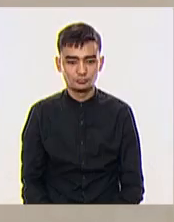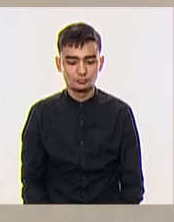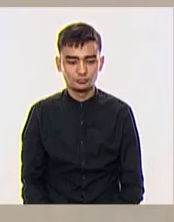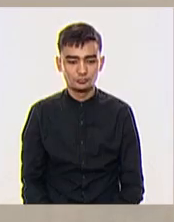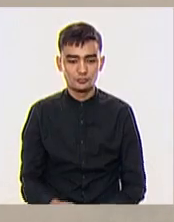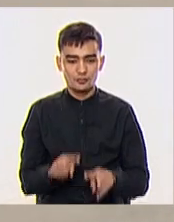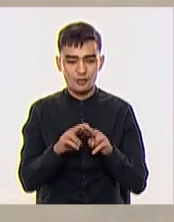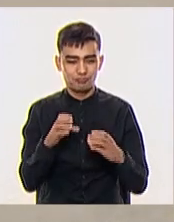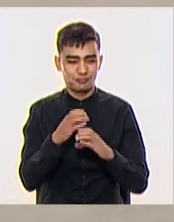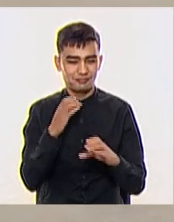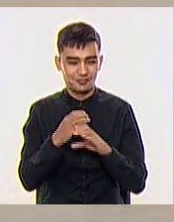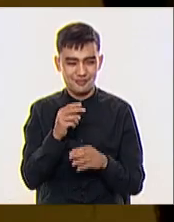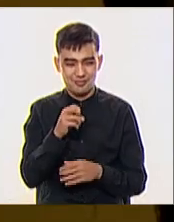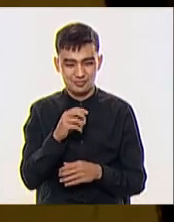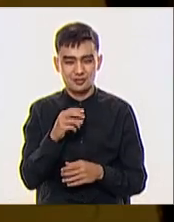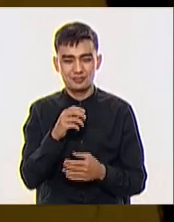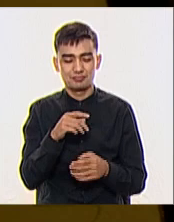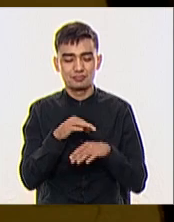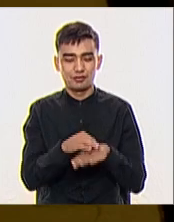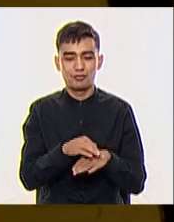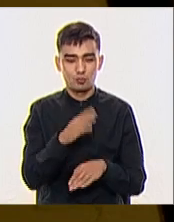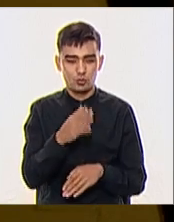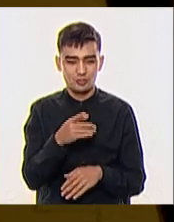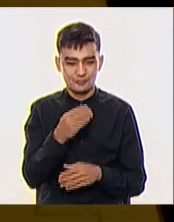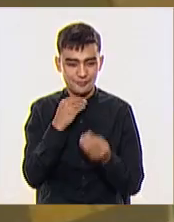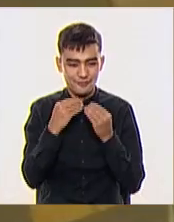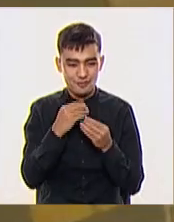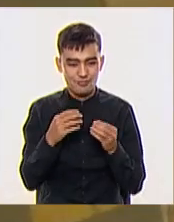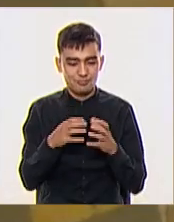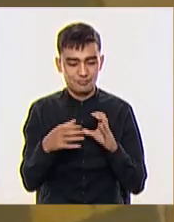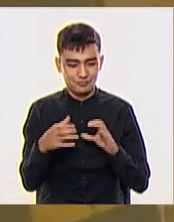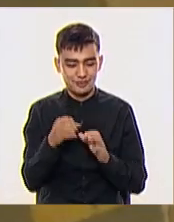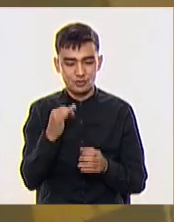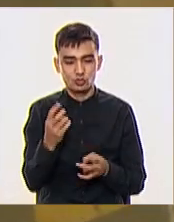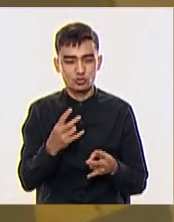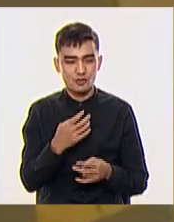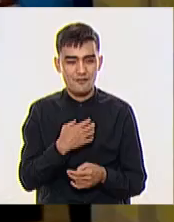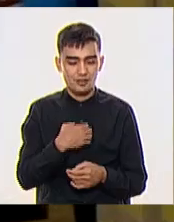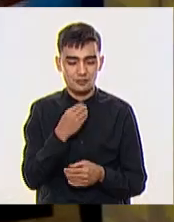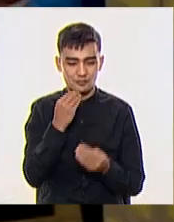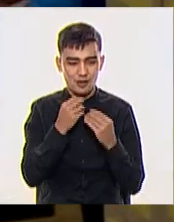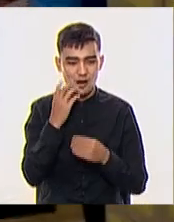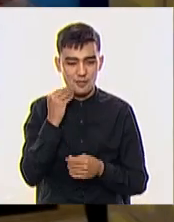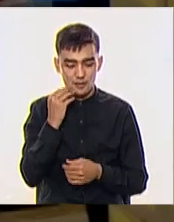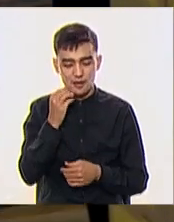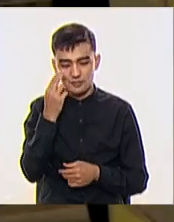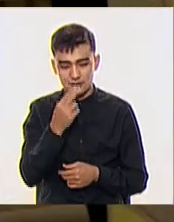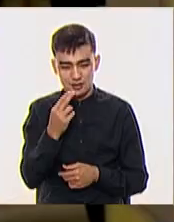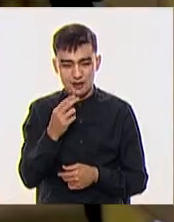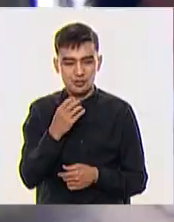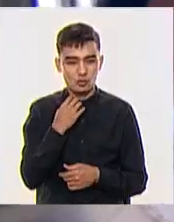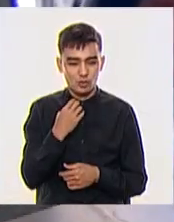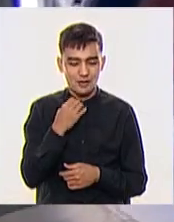Вот такие фуры с сегодняшнего дня будут развозить продуктовые корзины нуждающимся семьям в Нур-Султане, Алматы, Кызылорде